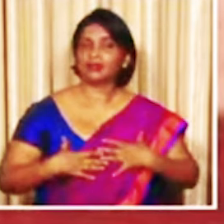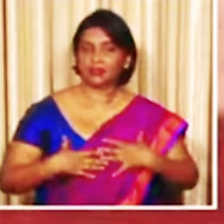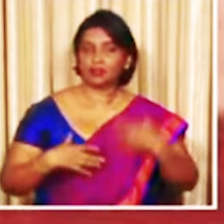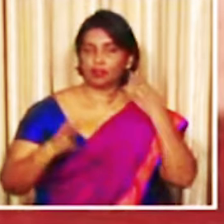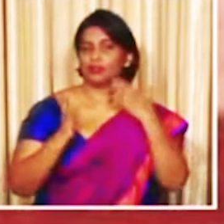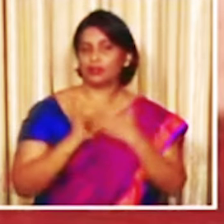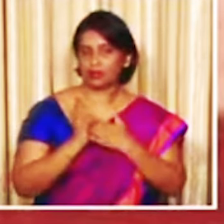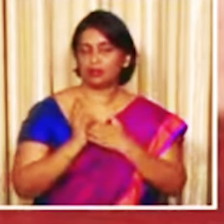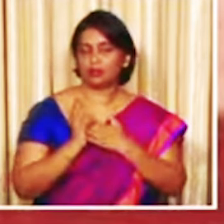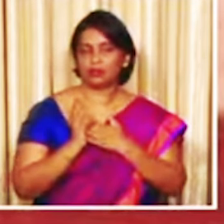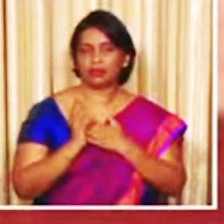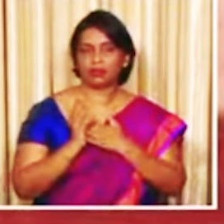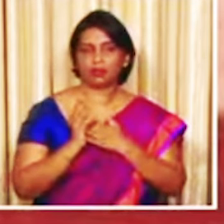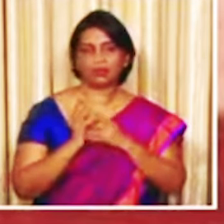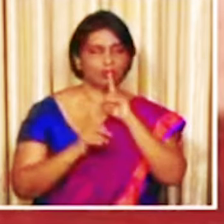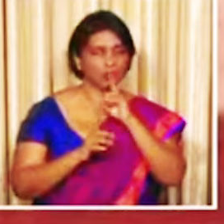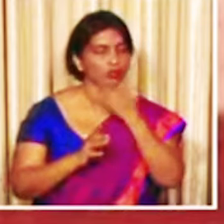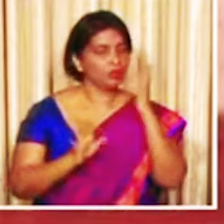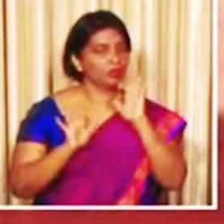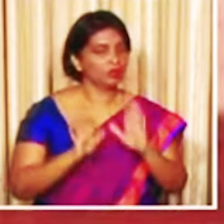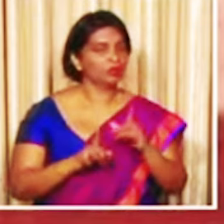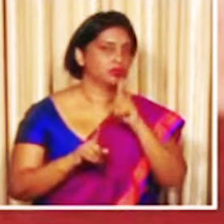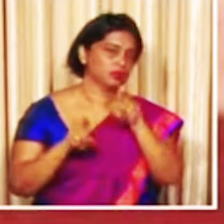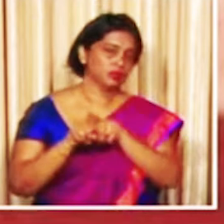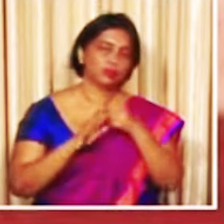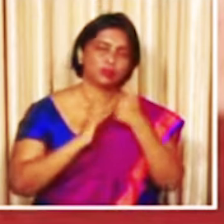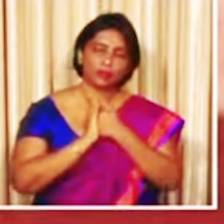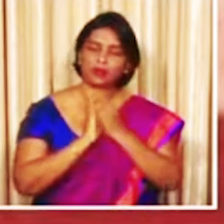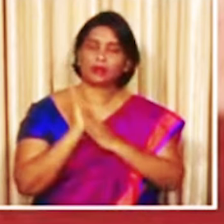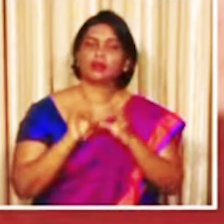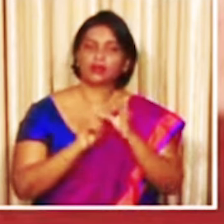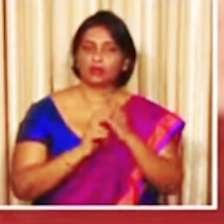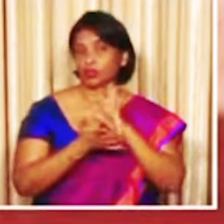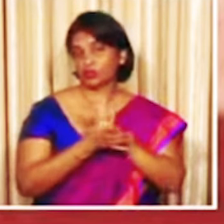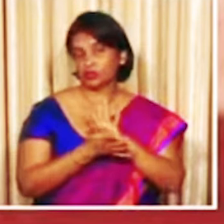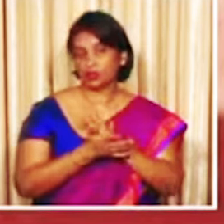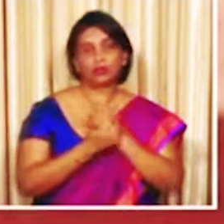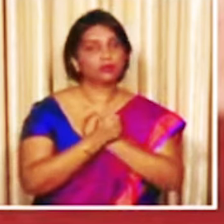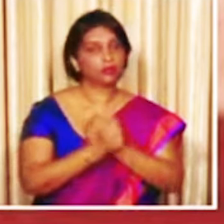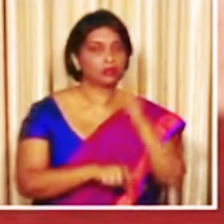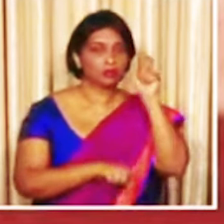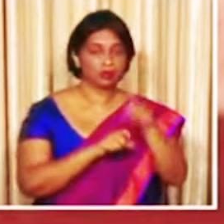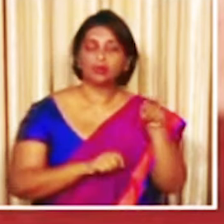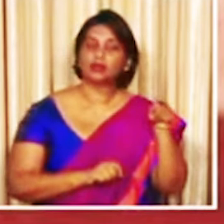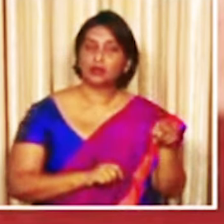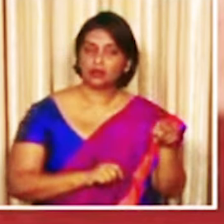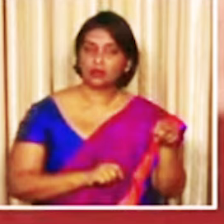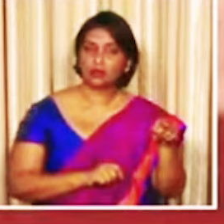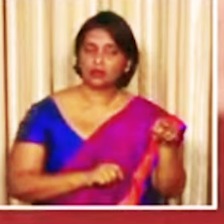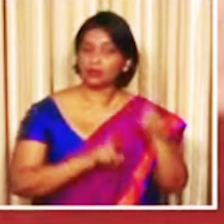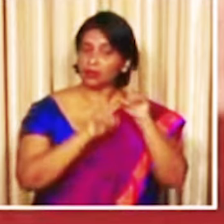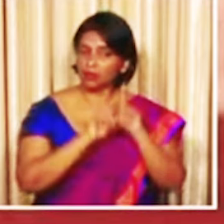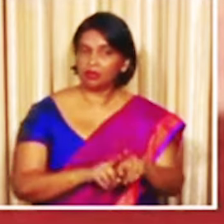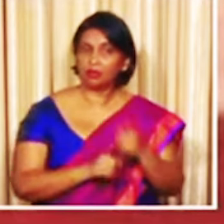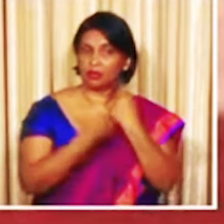පිළිබඳව අපිට ඒ කාරණා පිළිබඳව කතා කරන්න පුළුවන්. හැබැයි එක පැත්තකින් මුල්ලාසන රුඩ ගරු මන්ත්‍රීතුමිය සතුටු වෙනවා. මොකද බන්ධනාගාර නිලධාරීන්ට ඔබතුමී ඒ විදිහට